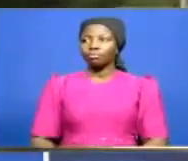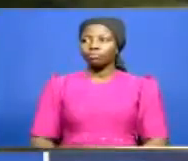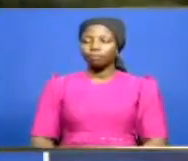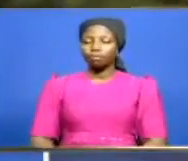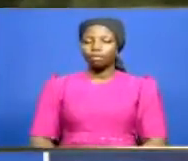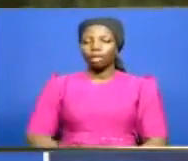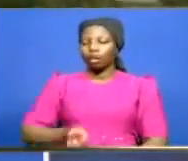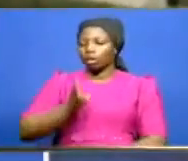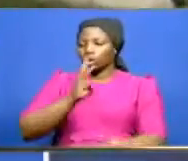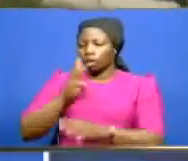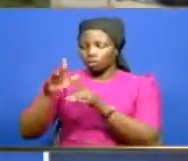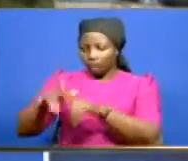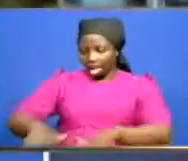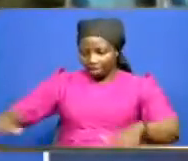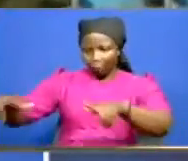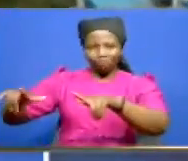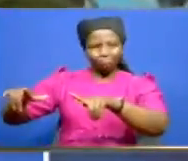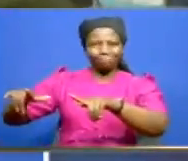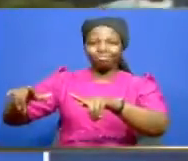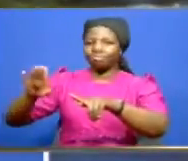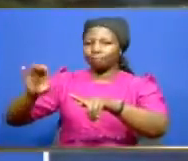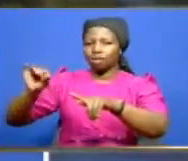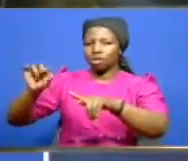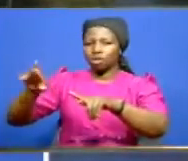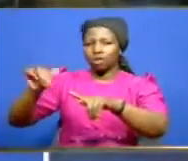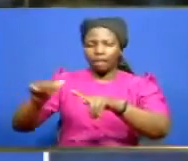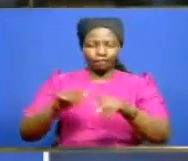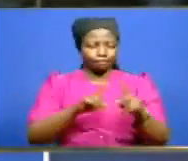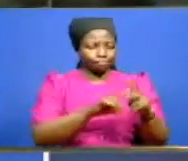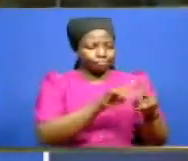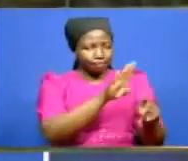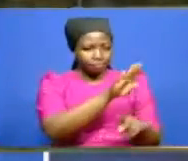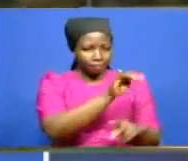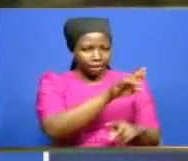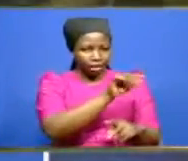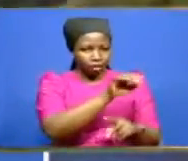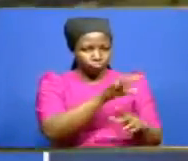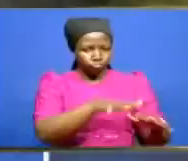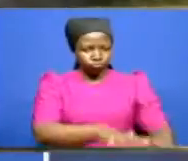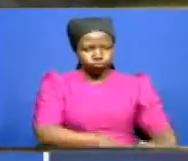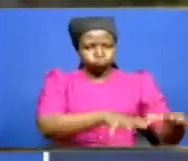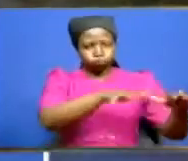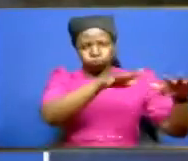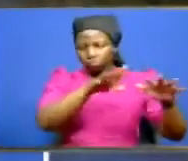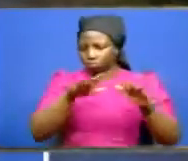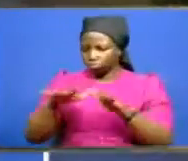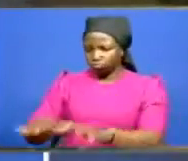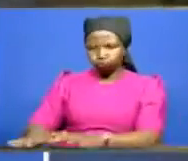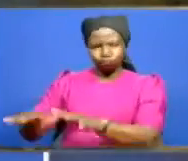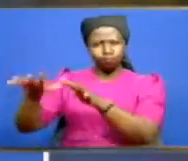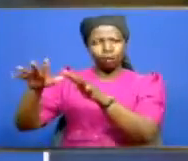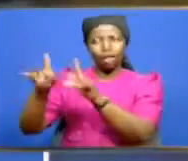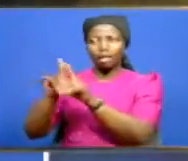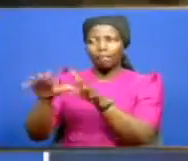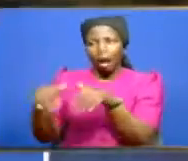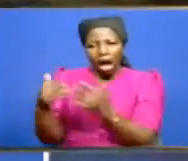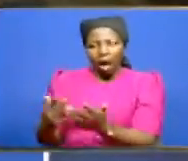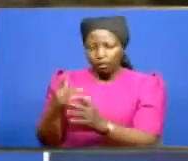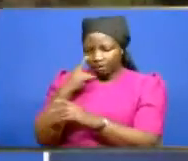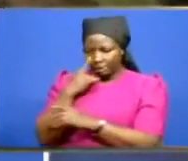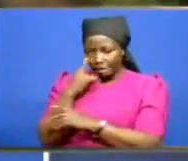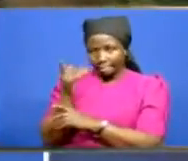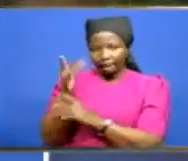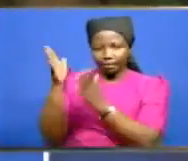Ziwa Bogoria na ziwa Baringo yameendelea kufurika kila uchao, jinsi ambavyo imekuwa kishuhudiwa kwenye maziwa ya eneo la